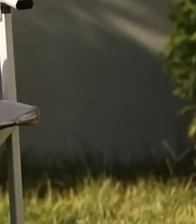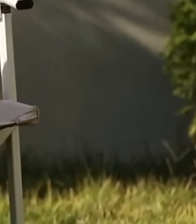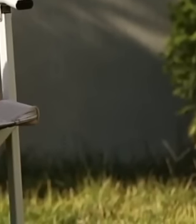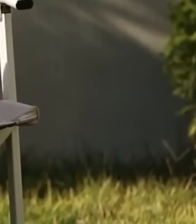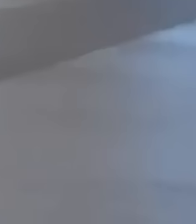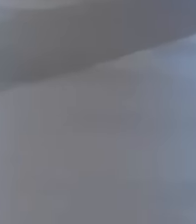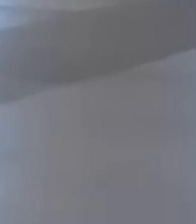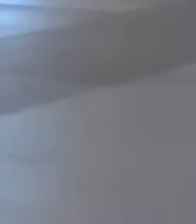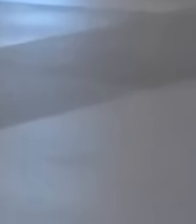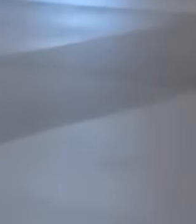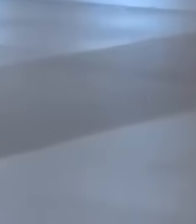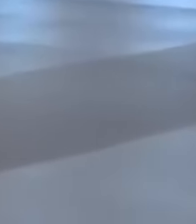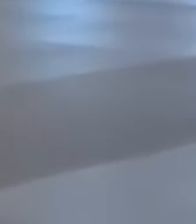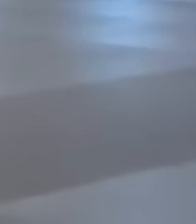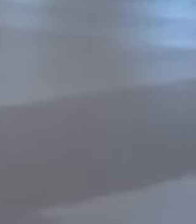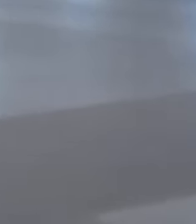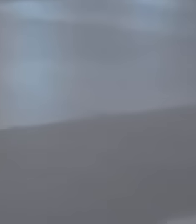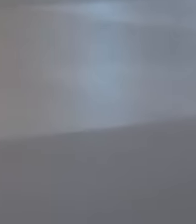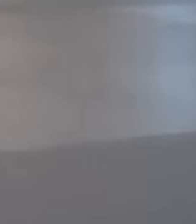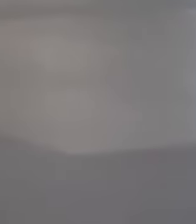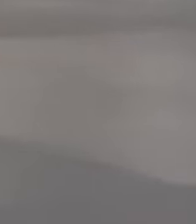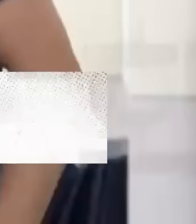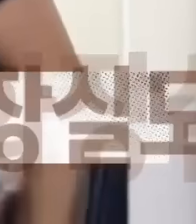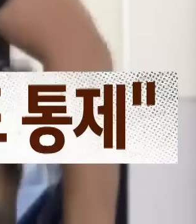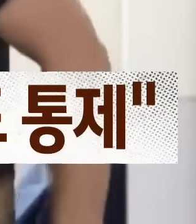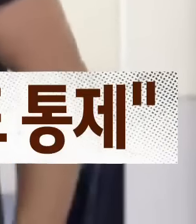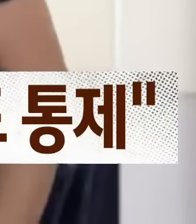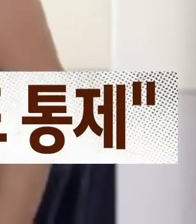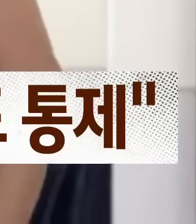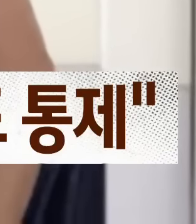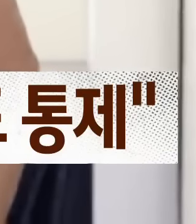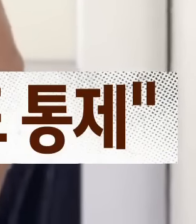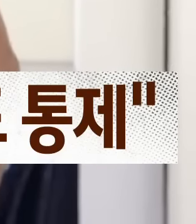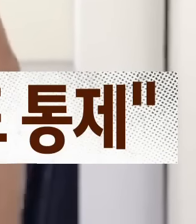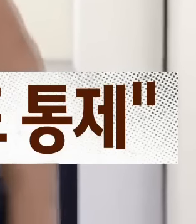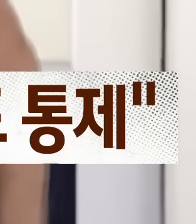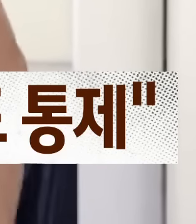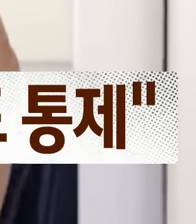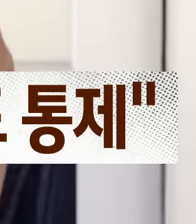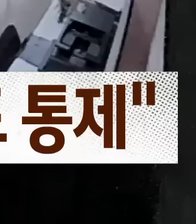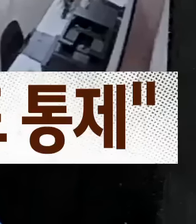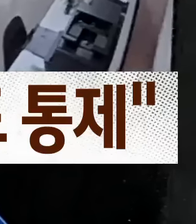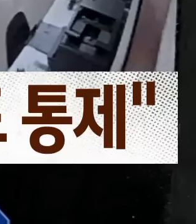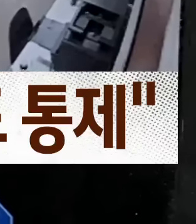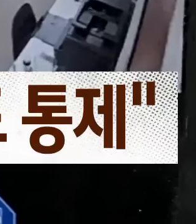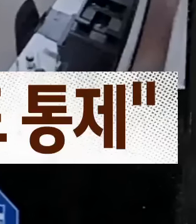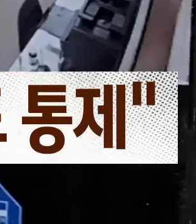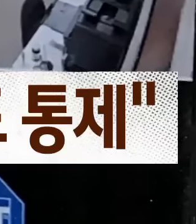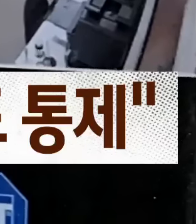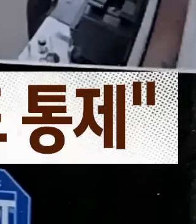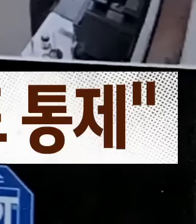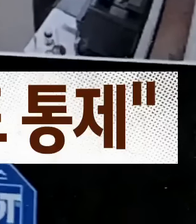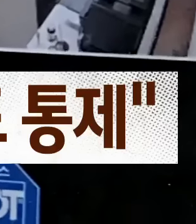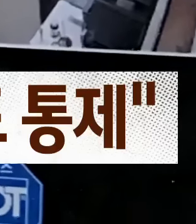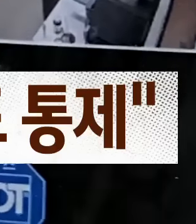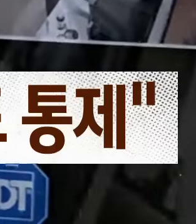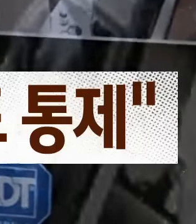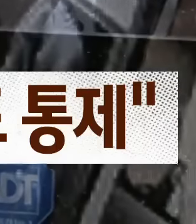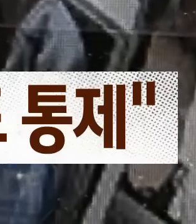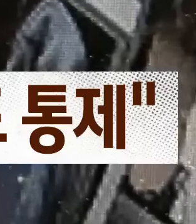오늘의 사건 반장입니다. 유명 반려견 훈련사 강영욱 씨에게 갑질을 당했다는 추가 제보가